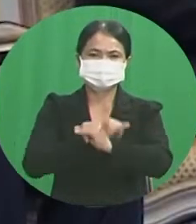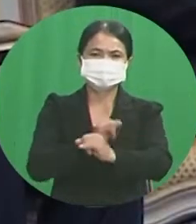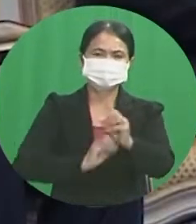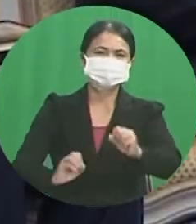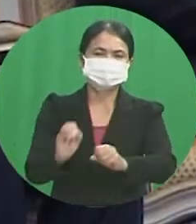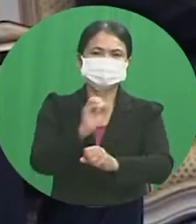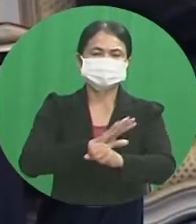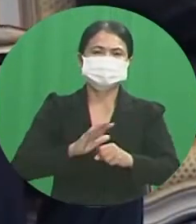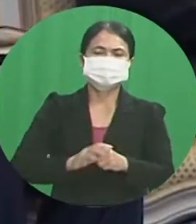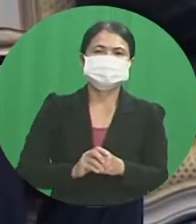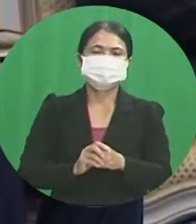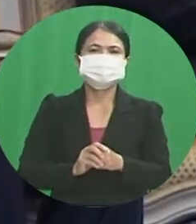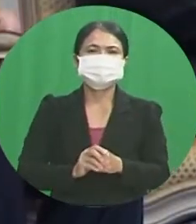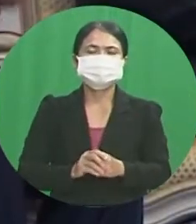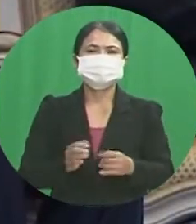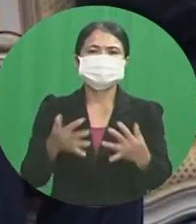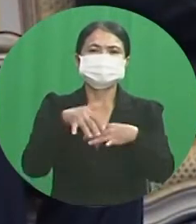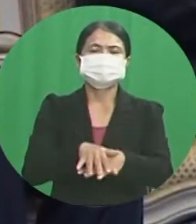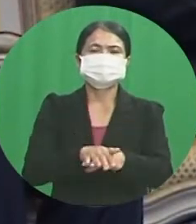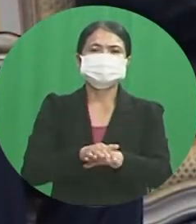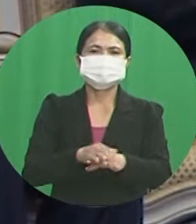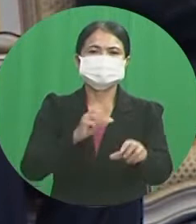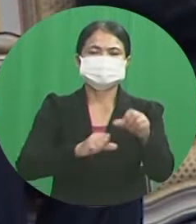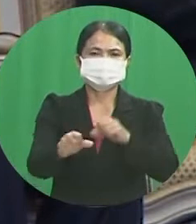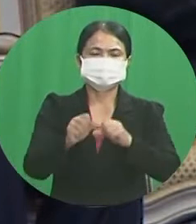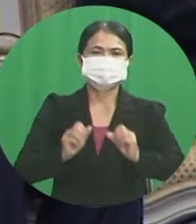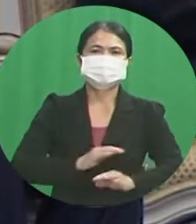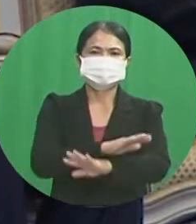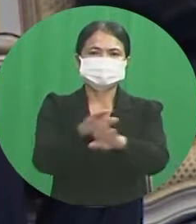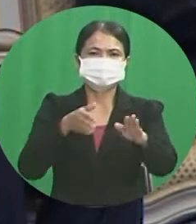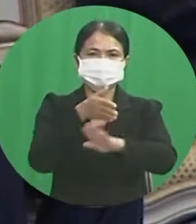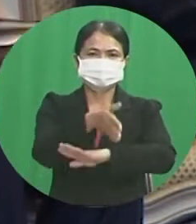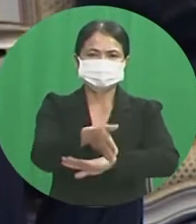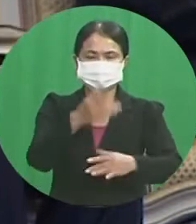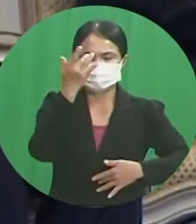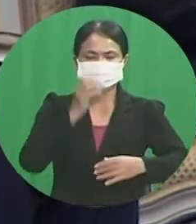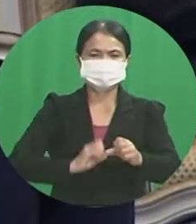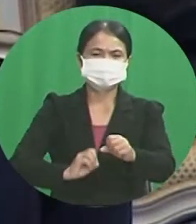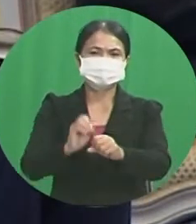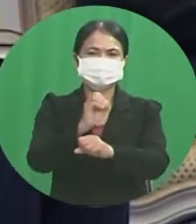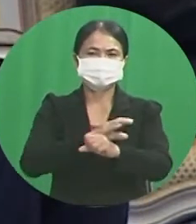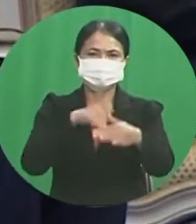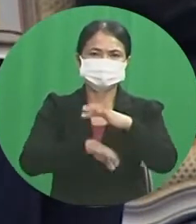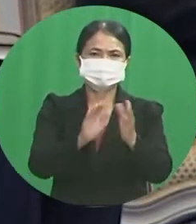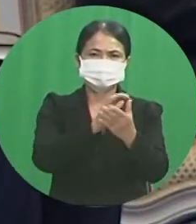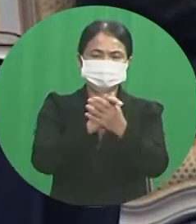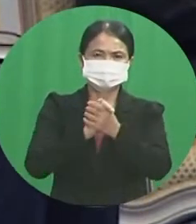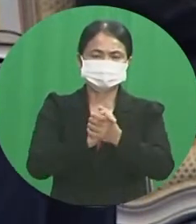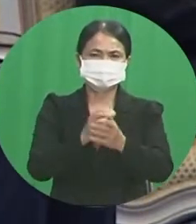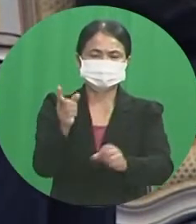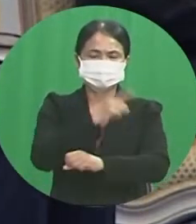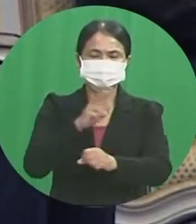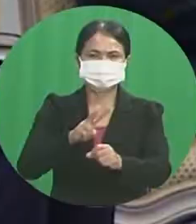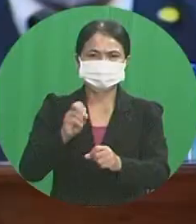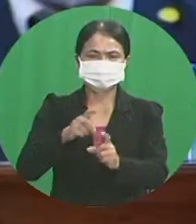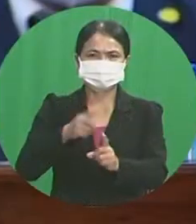ងឺ COVID-19 គូផ្សំជាមួយការបន្តគ្រប់គ្រងការឆ្លងរាលដាលជំងឺ COVID-19 ចូលសហគមន៍ចាប់ពីថ្ងៃទី